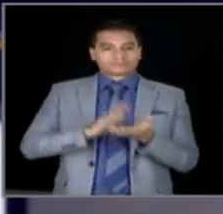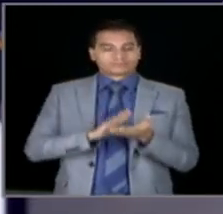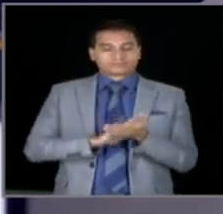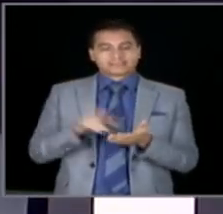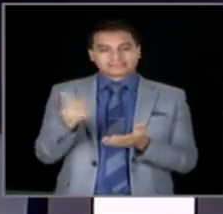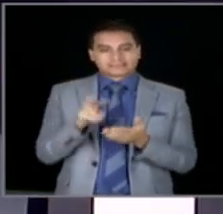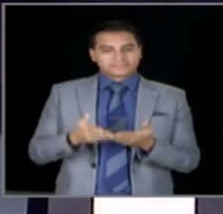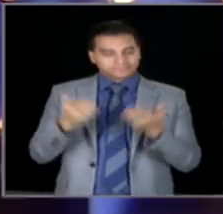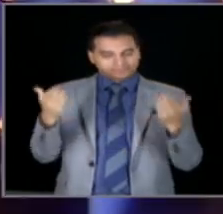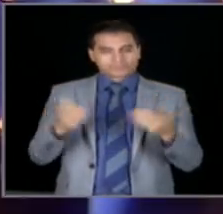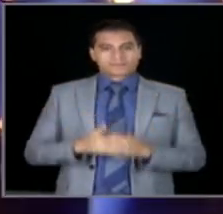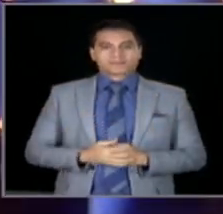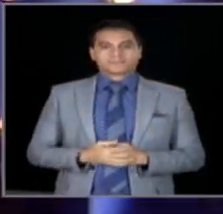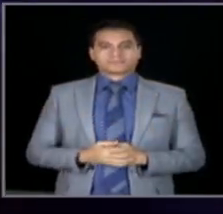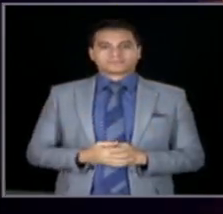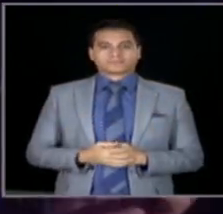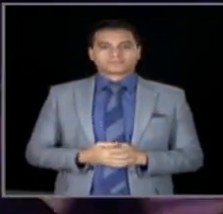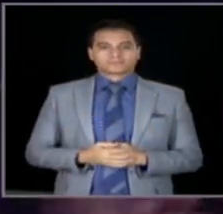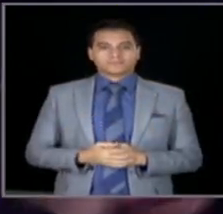محمود وإسلام، إسلام ومحمود.